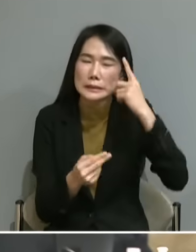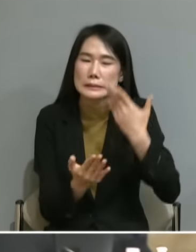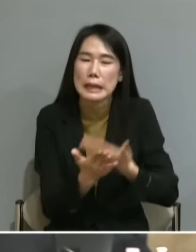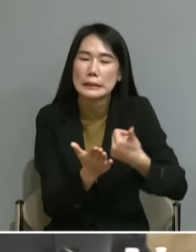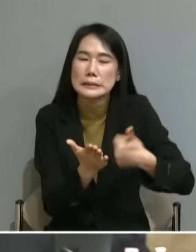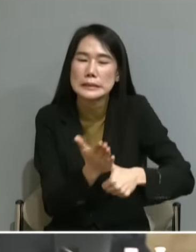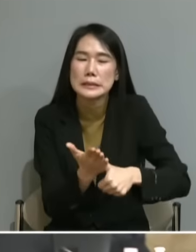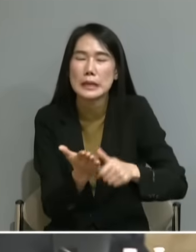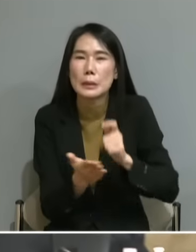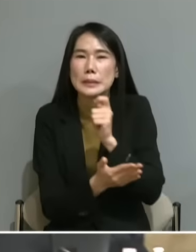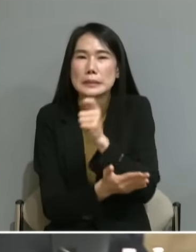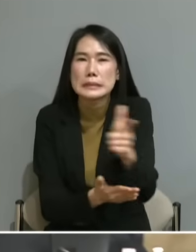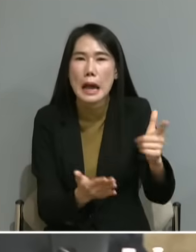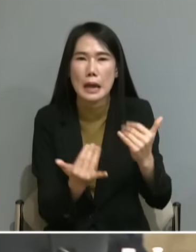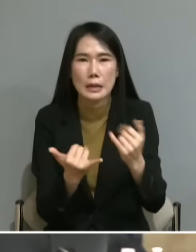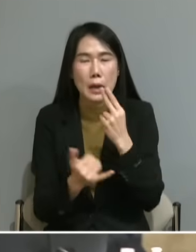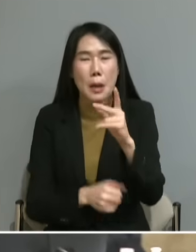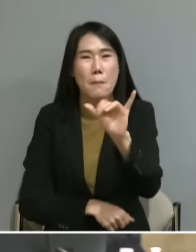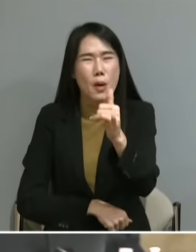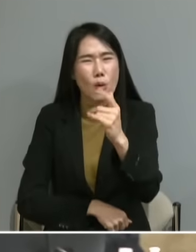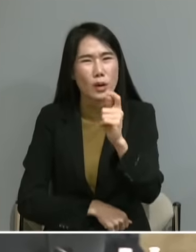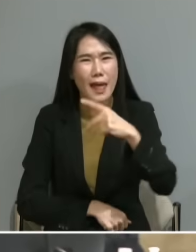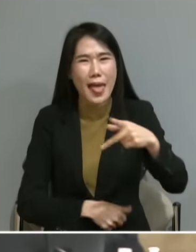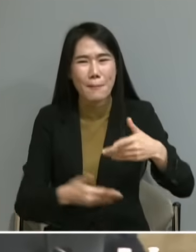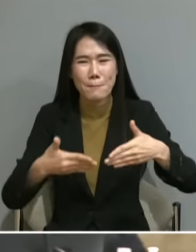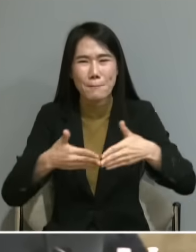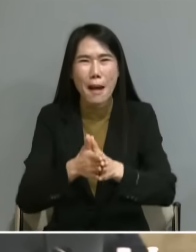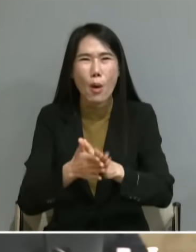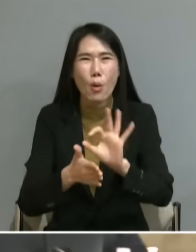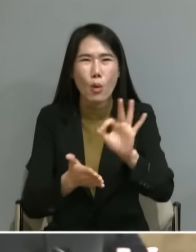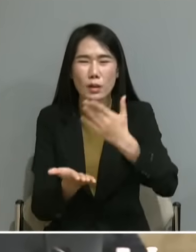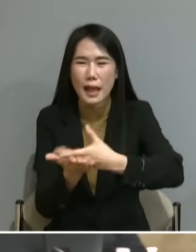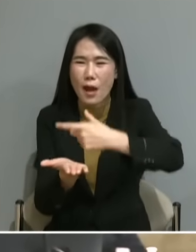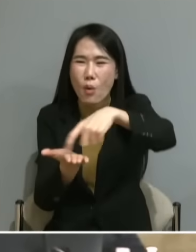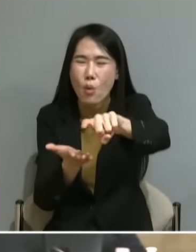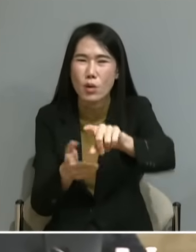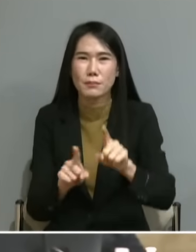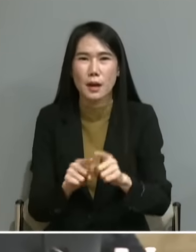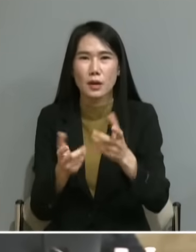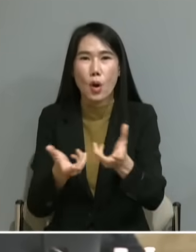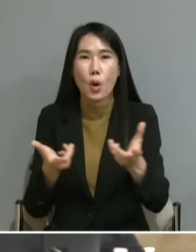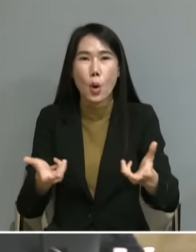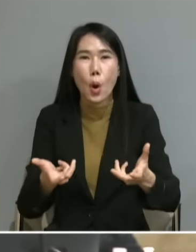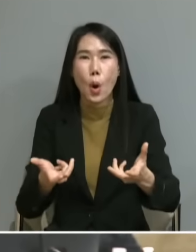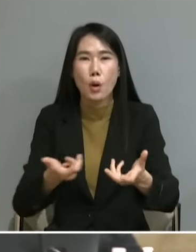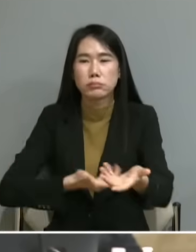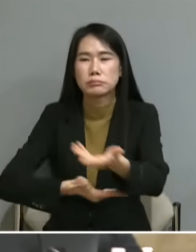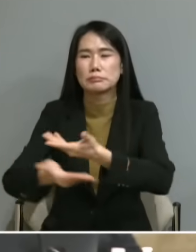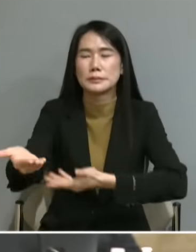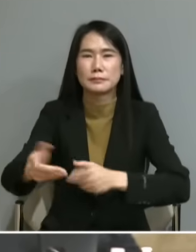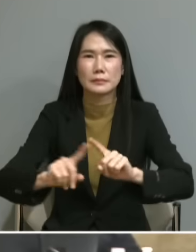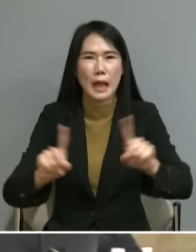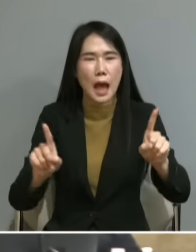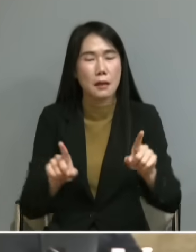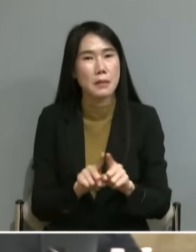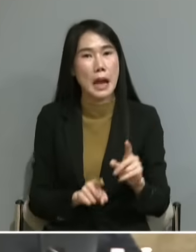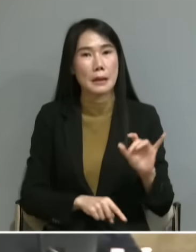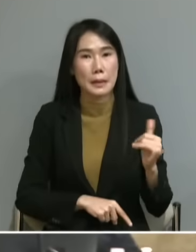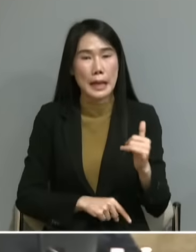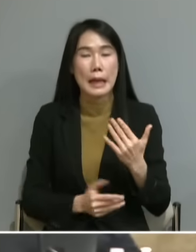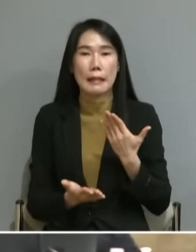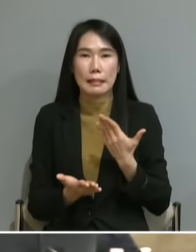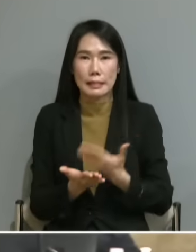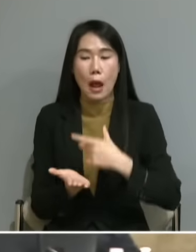จะใช้แอปเป๋าตังค์เนี่ยไปจ่ายโดยไม่รับสินค้าซึ่งอาจจะไปจ่าย 10,000 บ